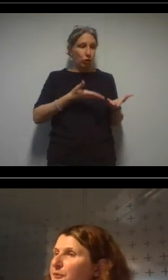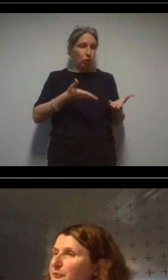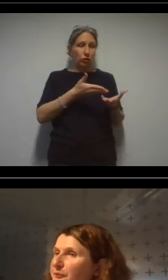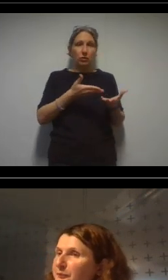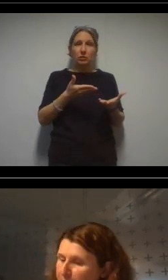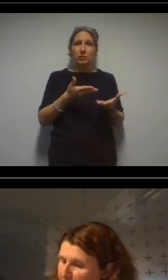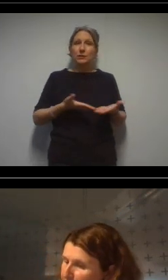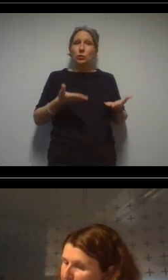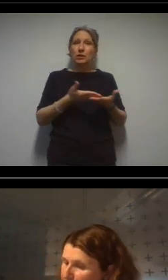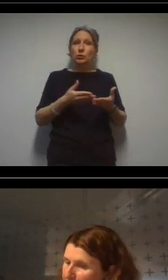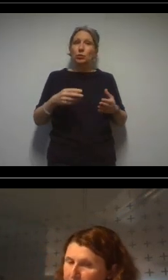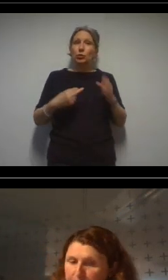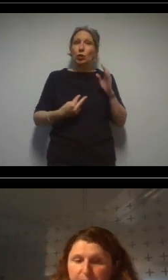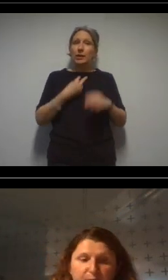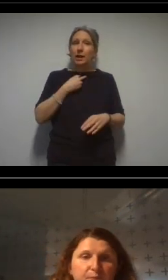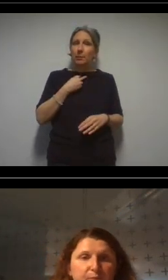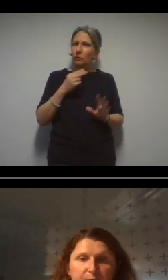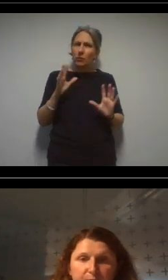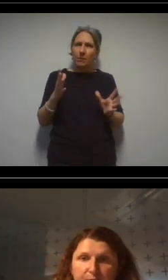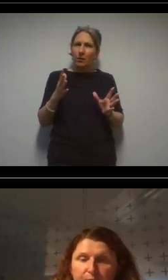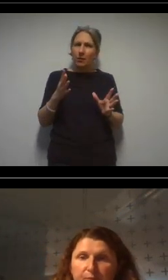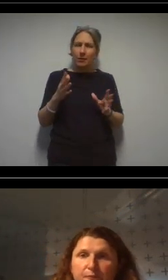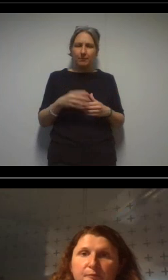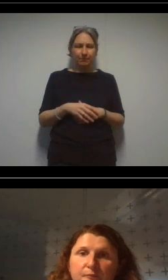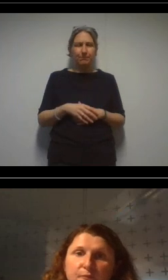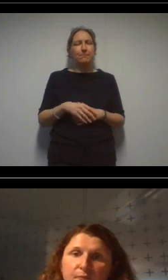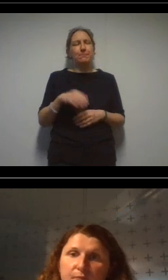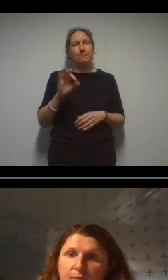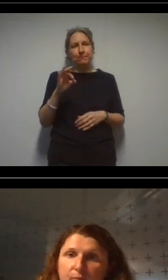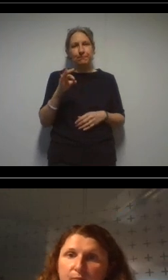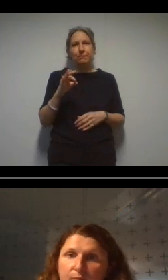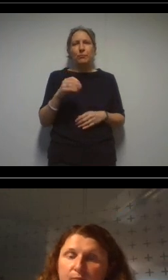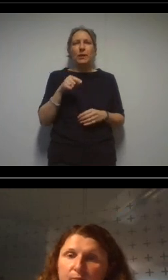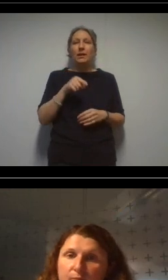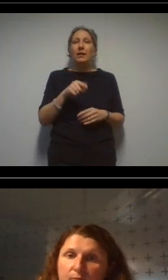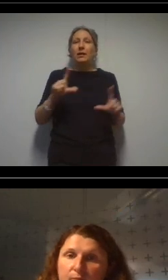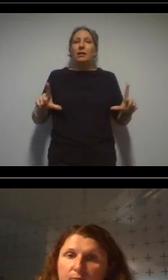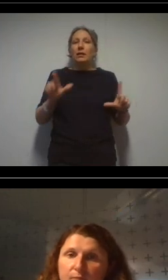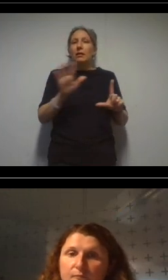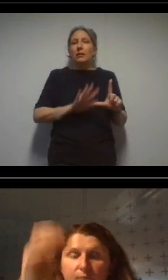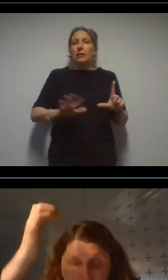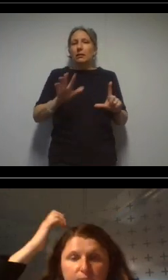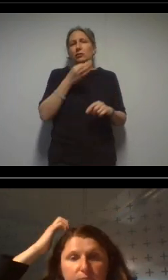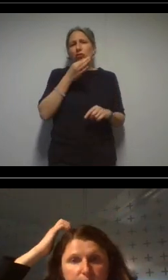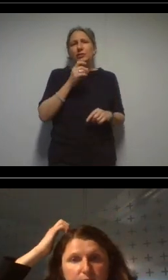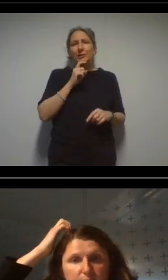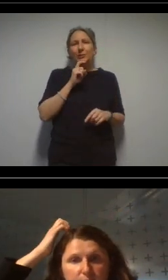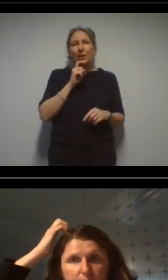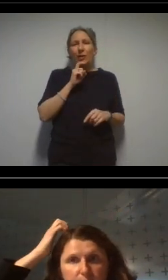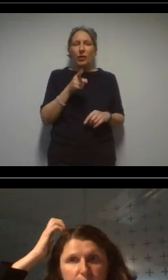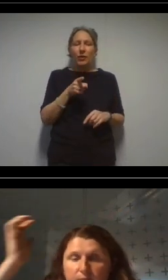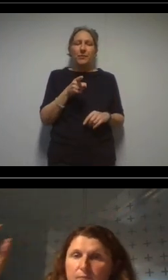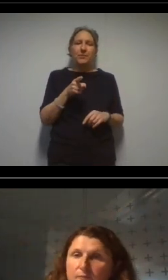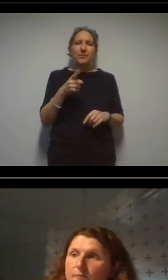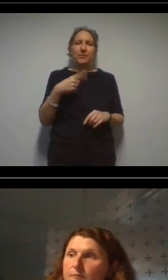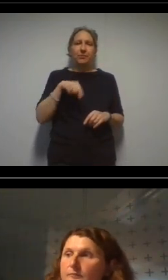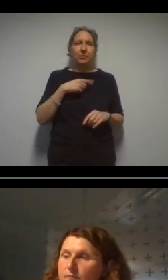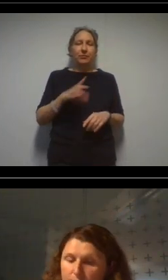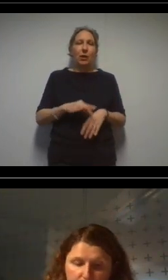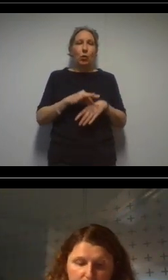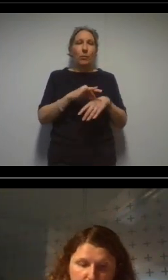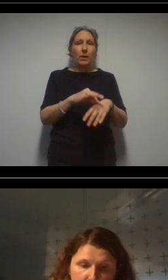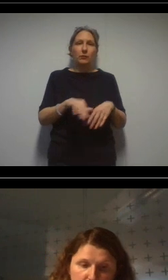plus? Oui. Alors, peut-être pour aller rapidement sur cette slide, c'est ce que je disais un petit peu tout à l'heure. On accompagne entre 15 et 30